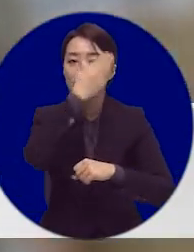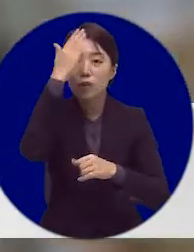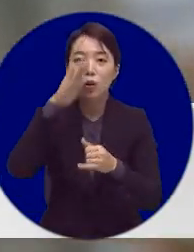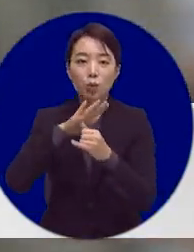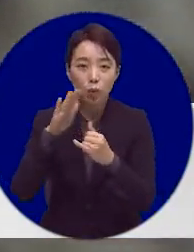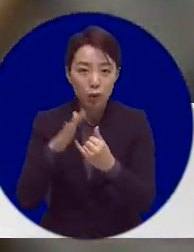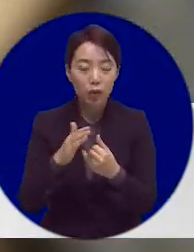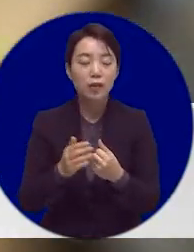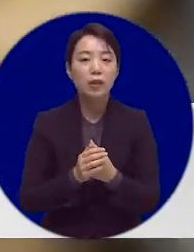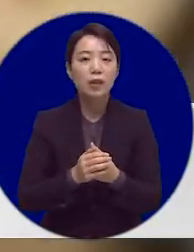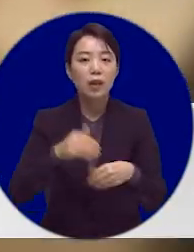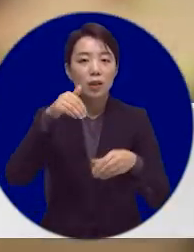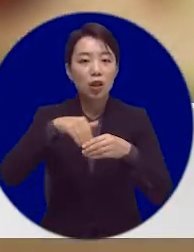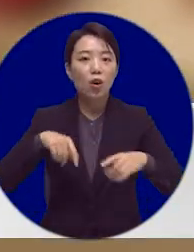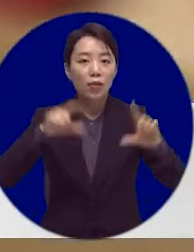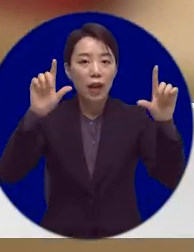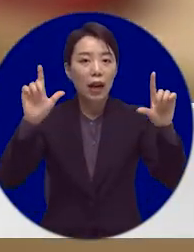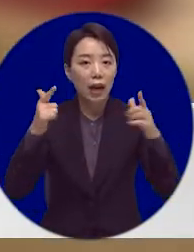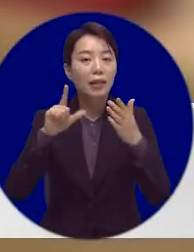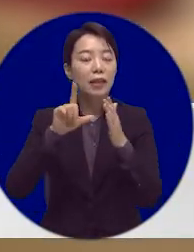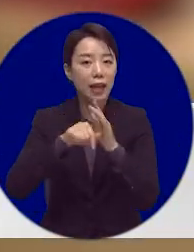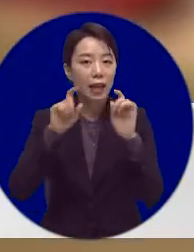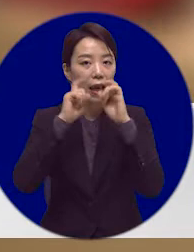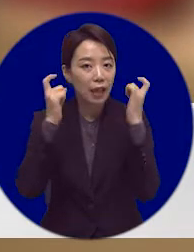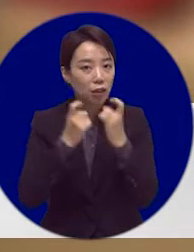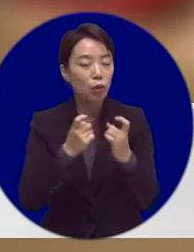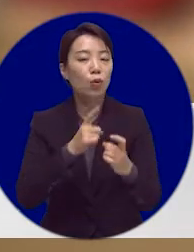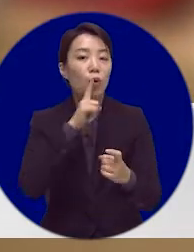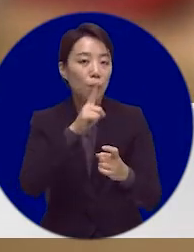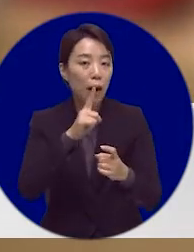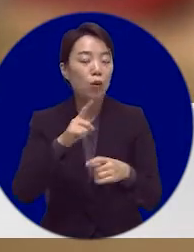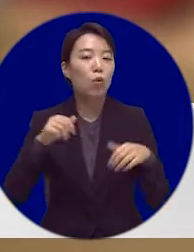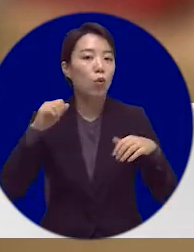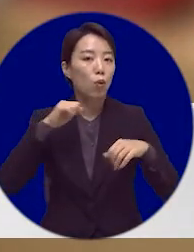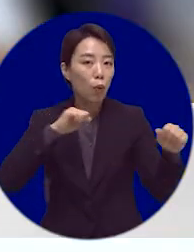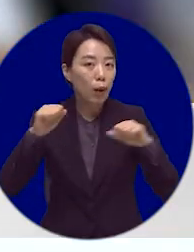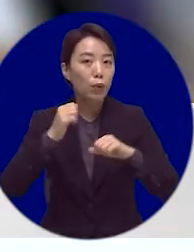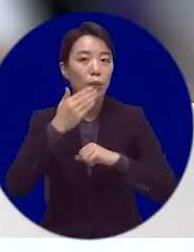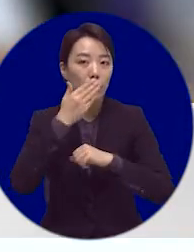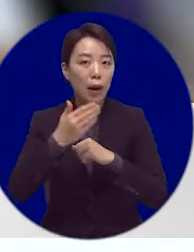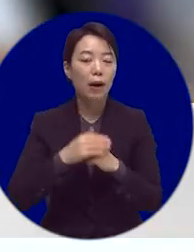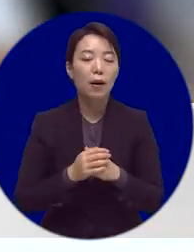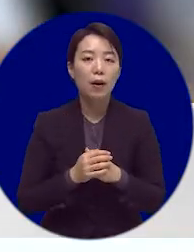있는 청소년은 선거일이 아닌 때에 개별적으로 말로 하는 선거운동을 할